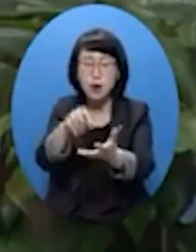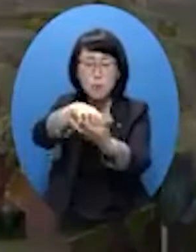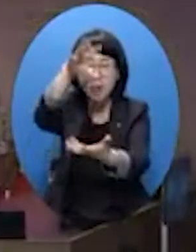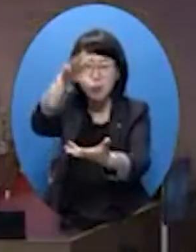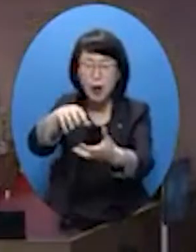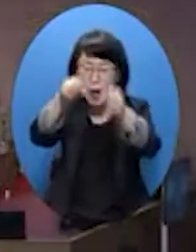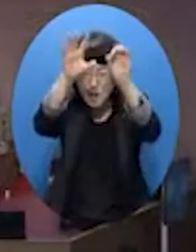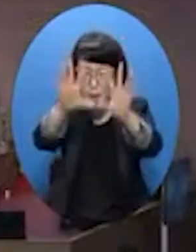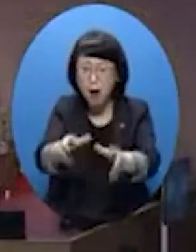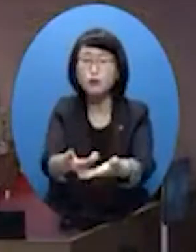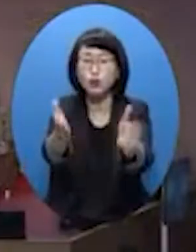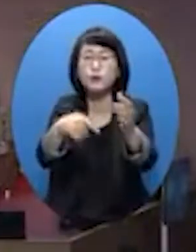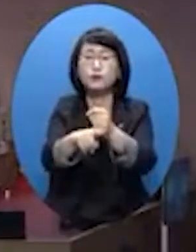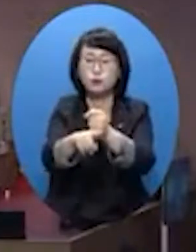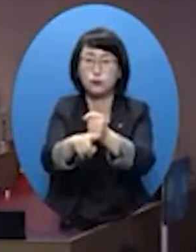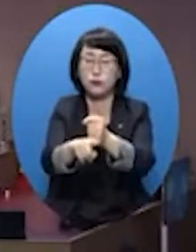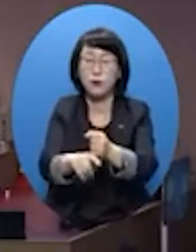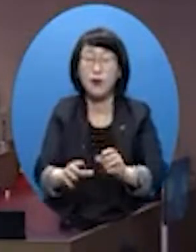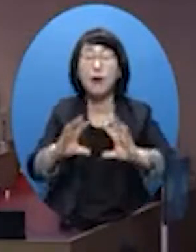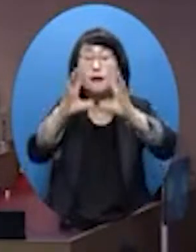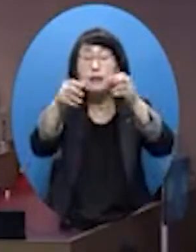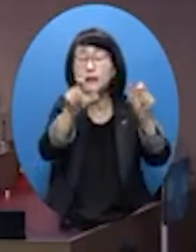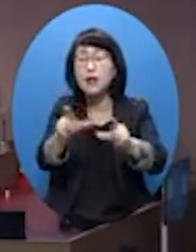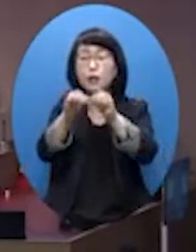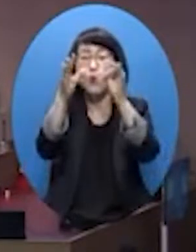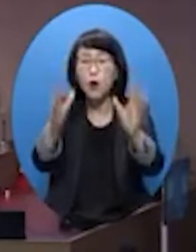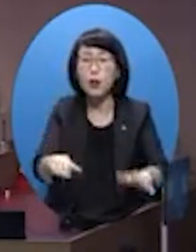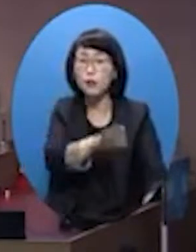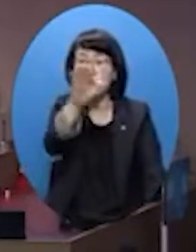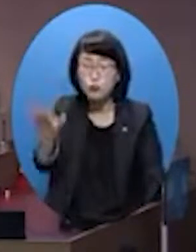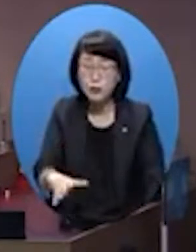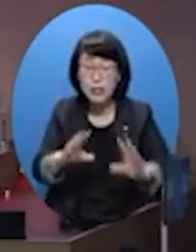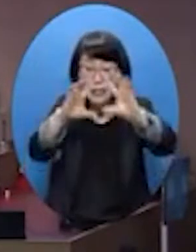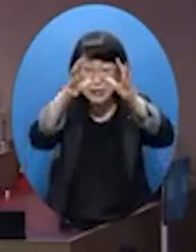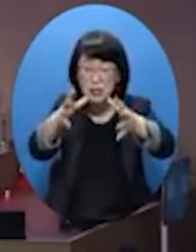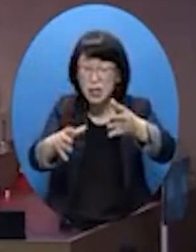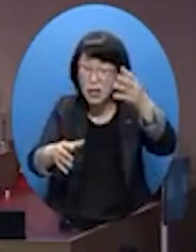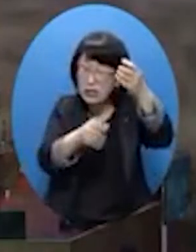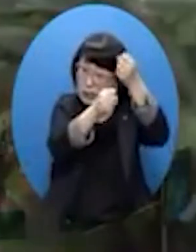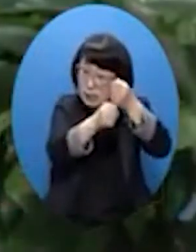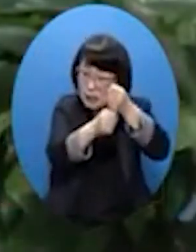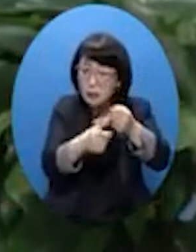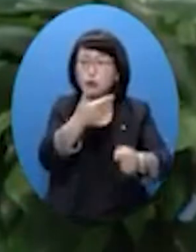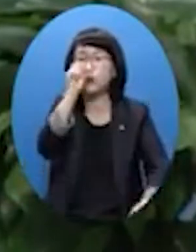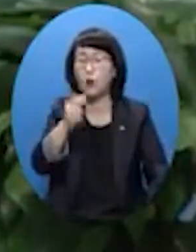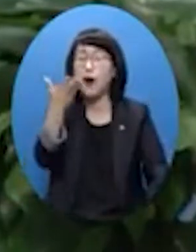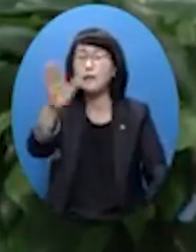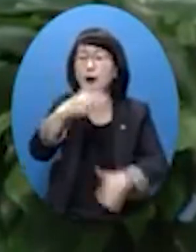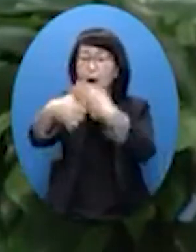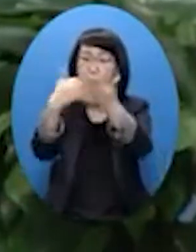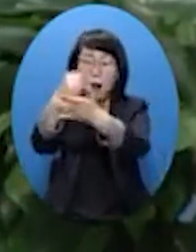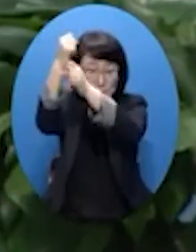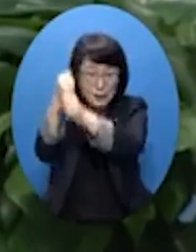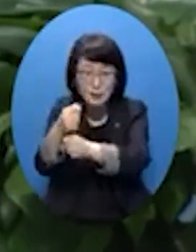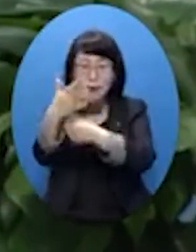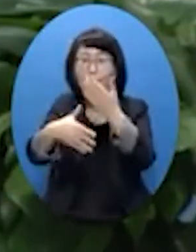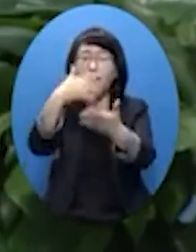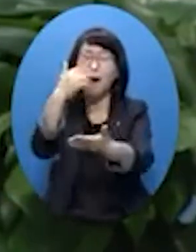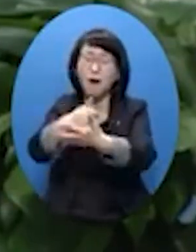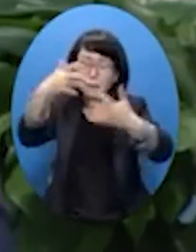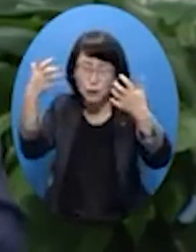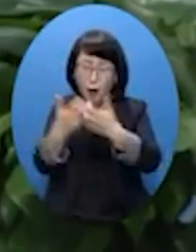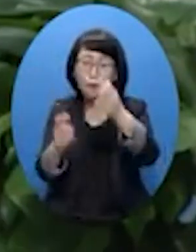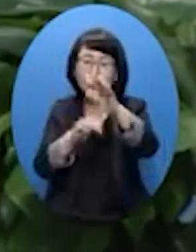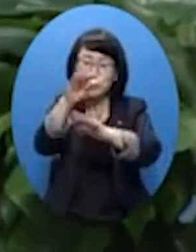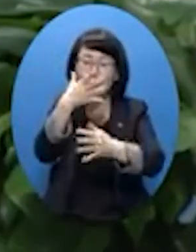주셨습니다 이상 사랑함 동안 우리가 생것을 의지하며 늘어 부족합니다 그러나 하나님을 의지하면 하나님께서 넘치는